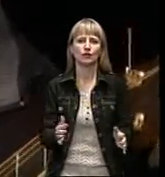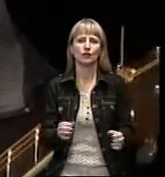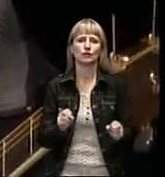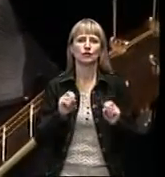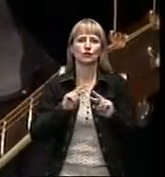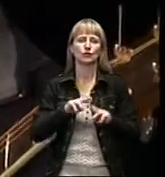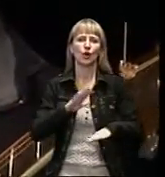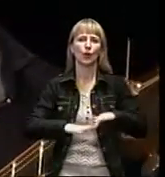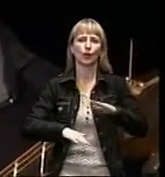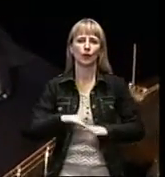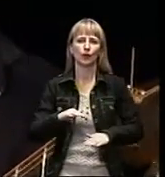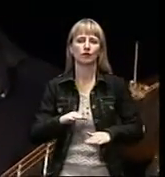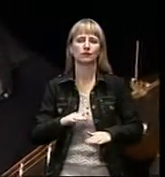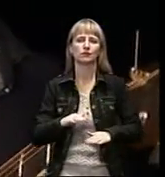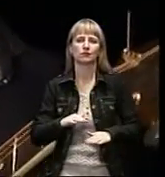сузір'я рук,